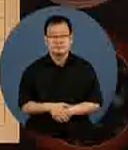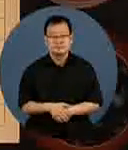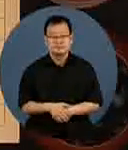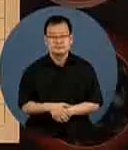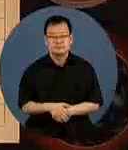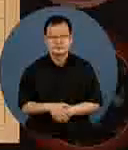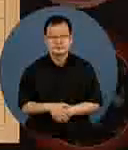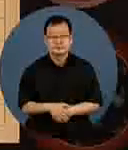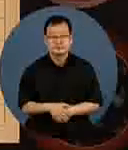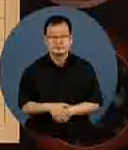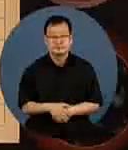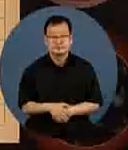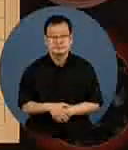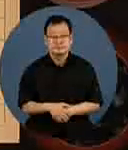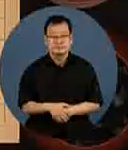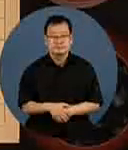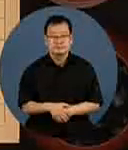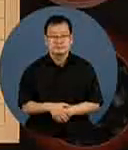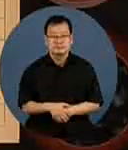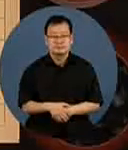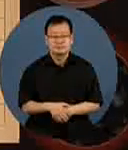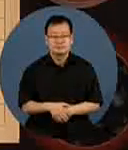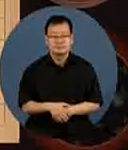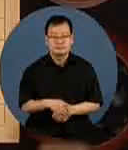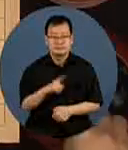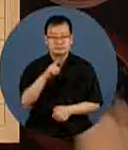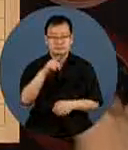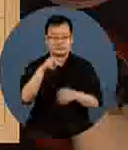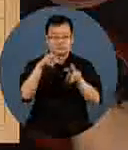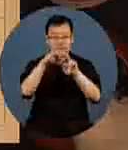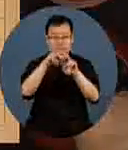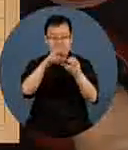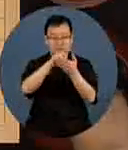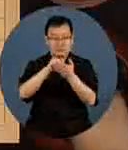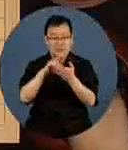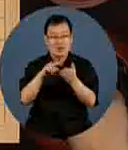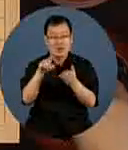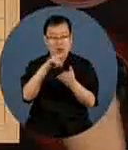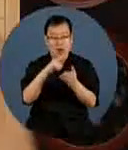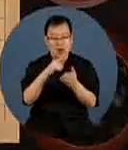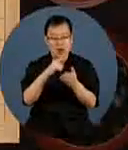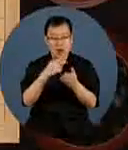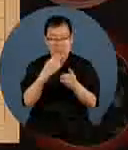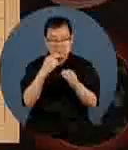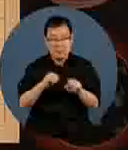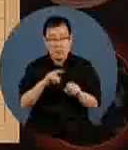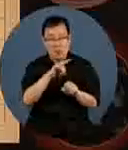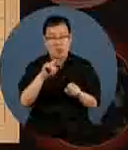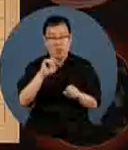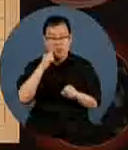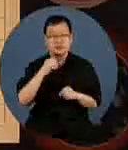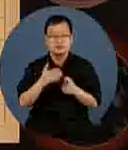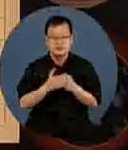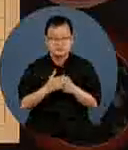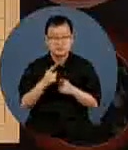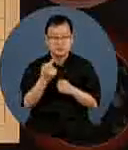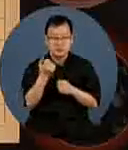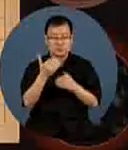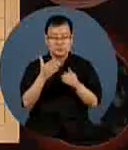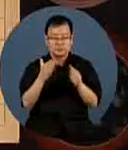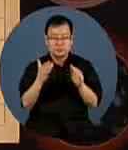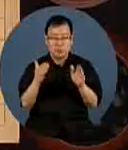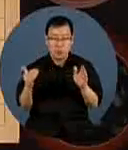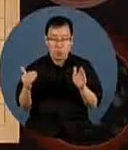네. 끊어 잡으면 흙이 살면서 백은 또 놔야 됩니다. 자, 반상은 조금씩 정리가 되어 가고